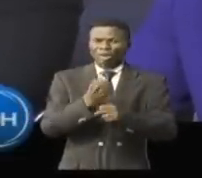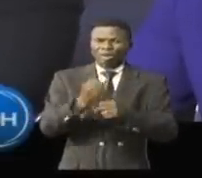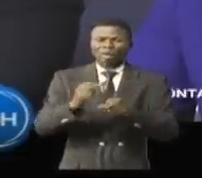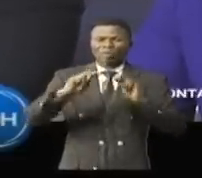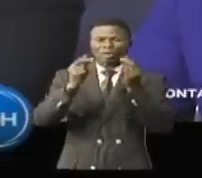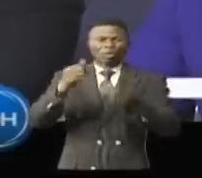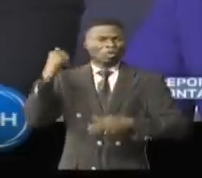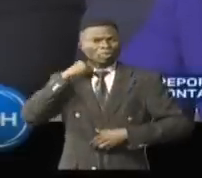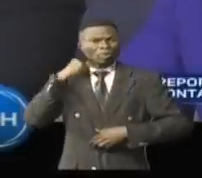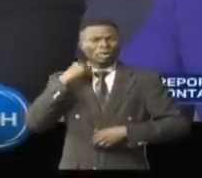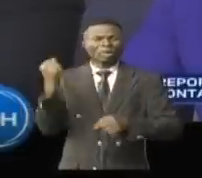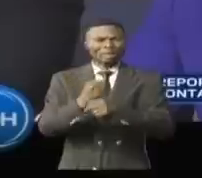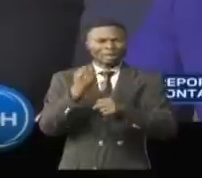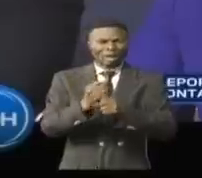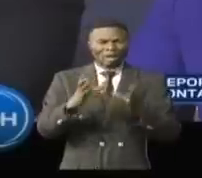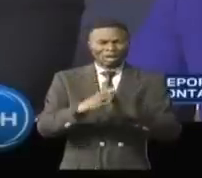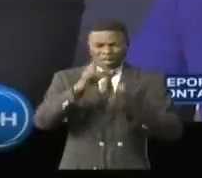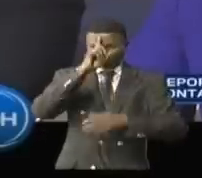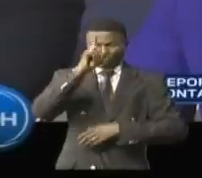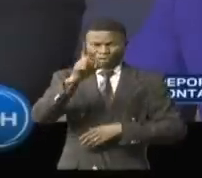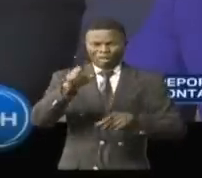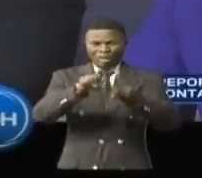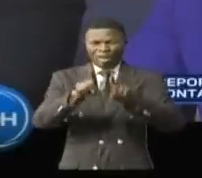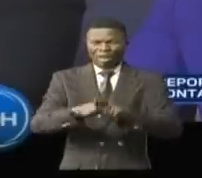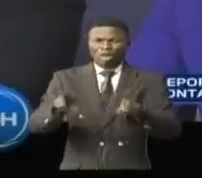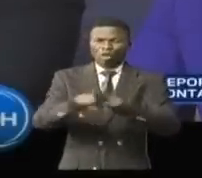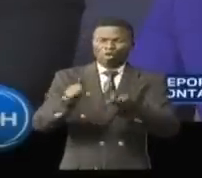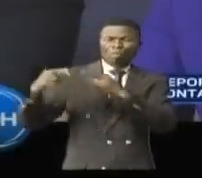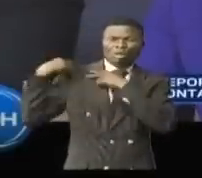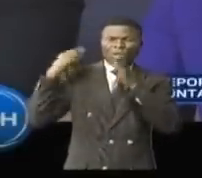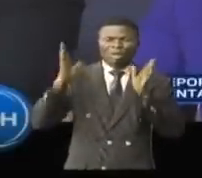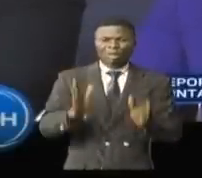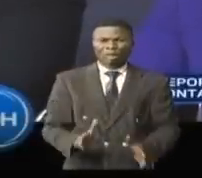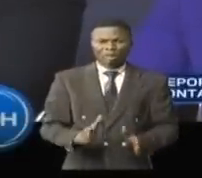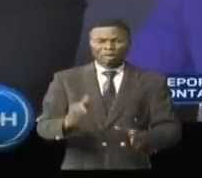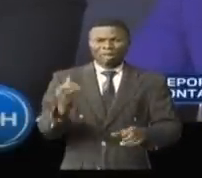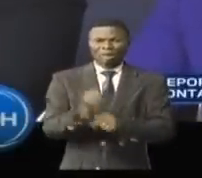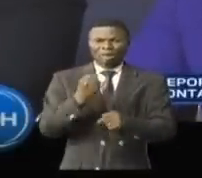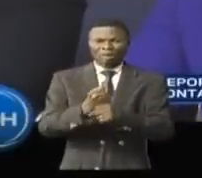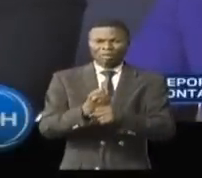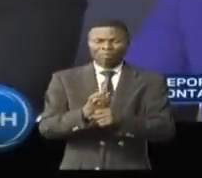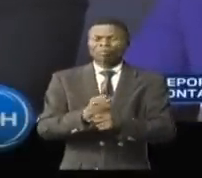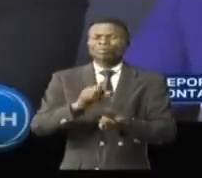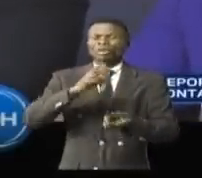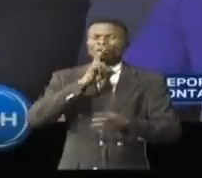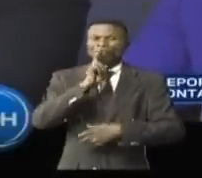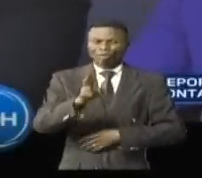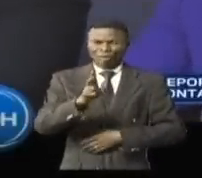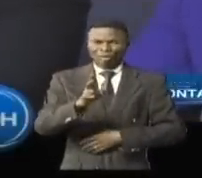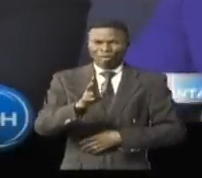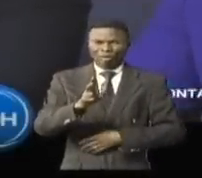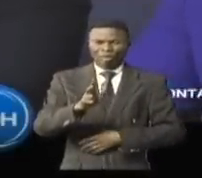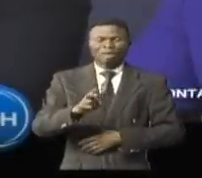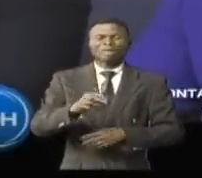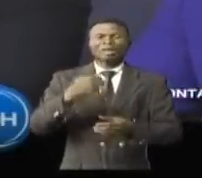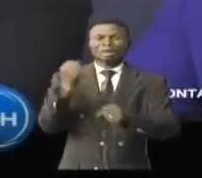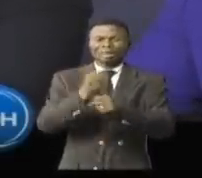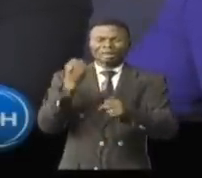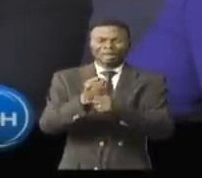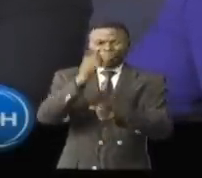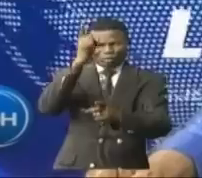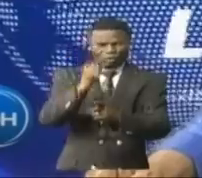médicale et agissant avec intelligence et responsabilité dans une approche de vérité, de réalisme et